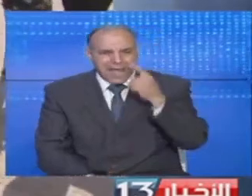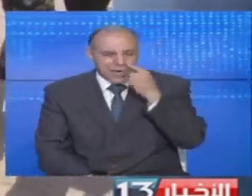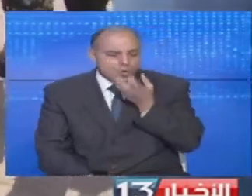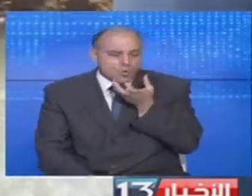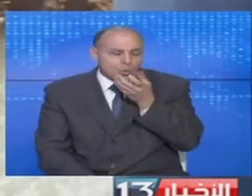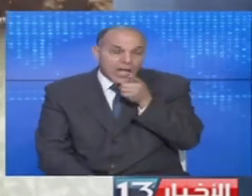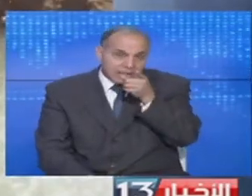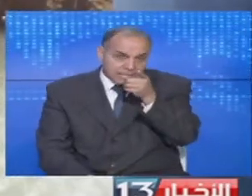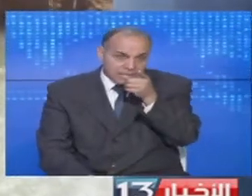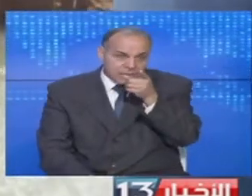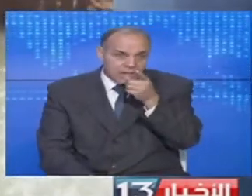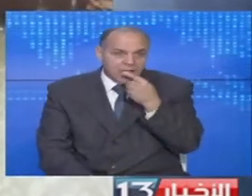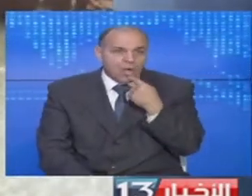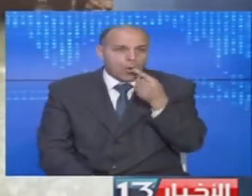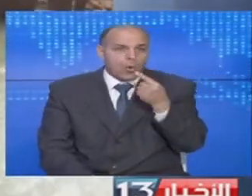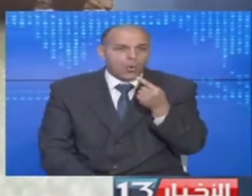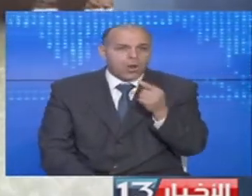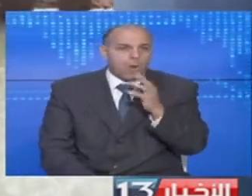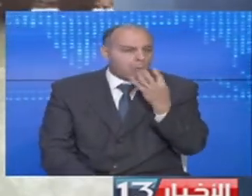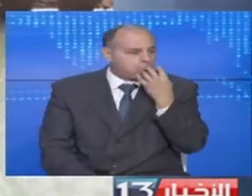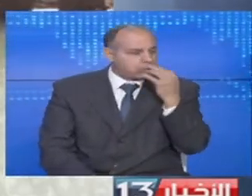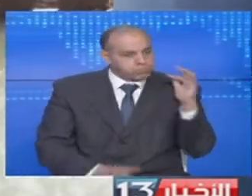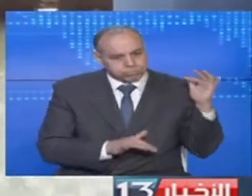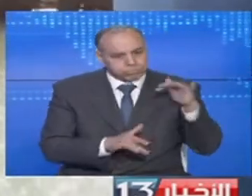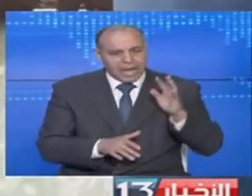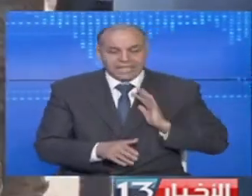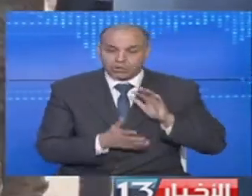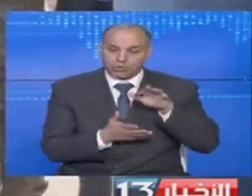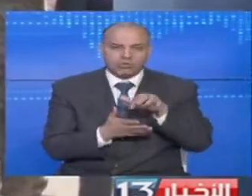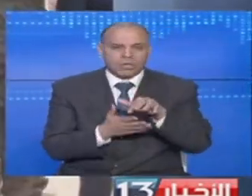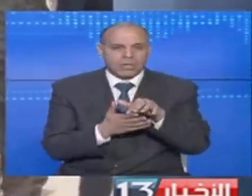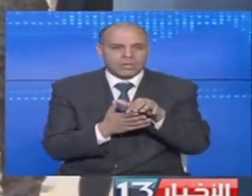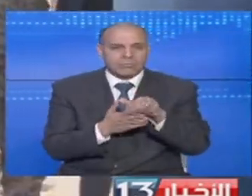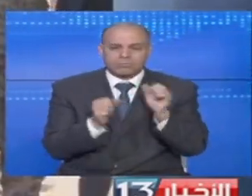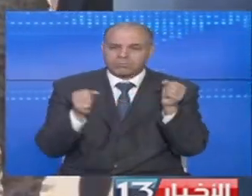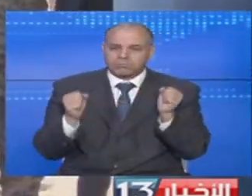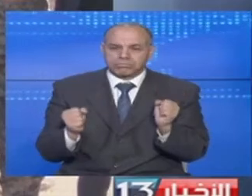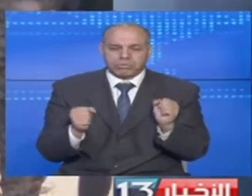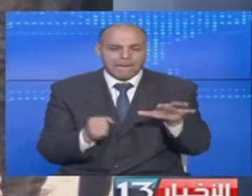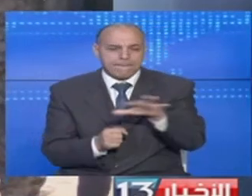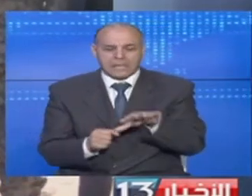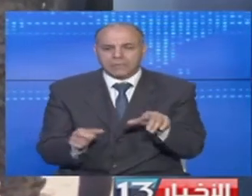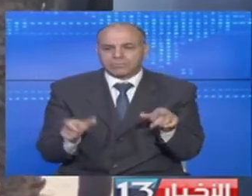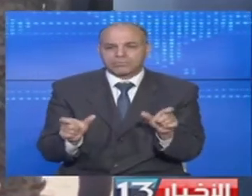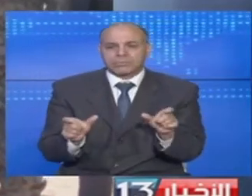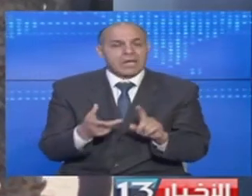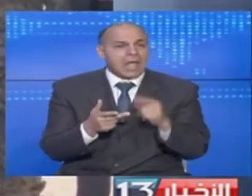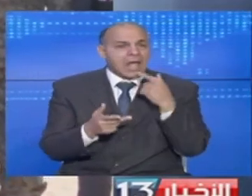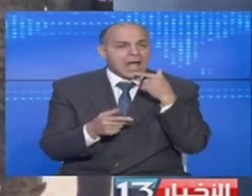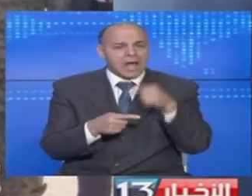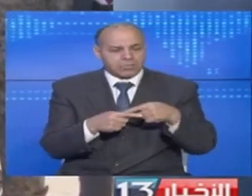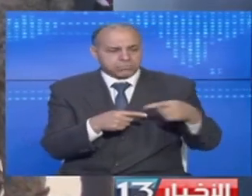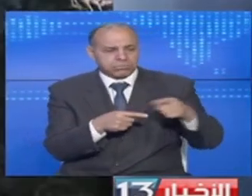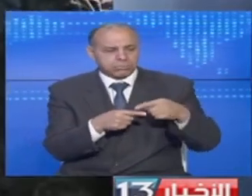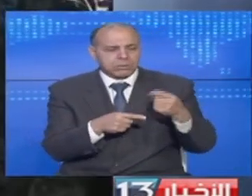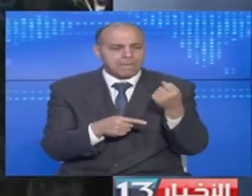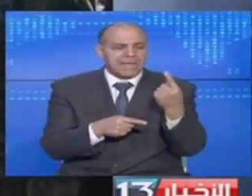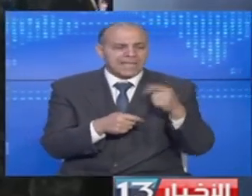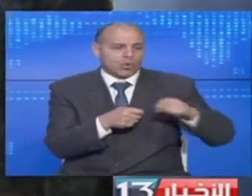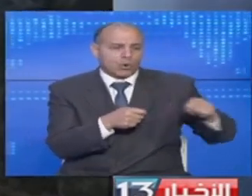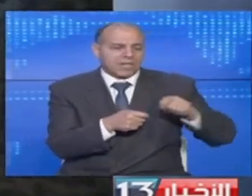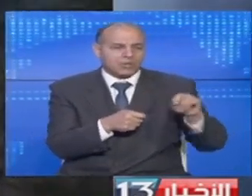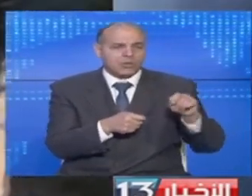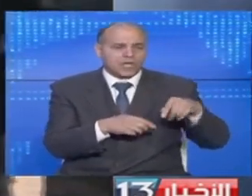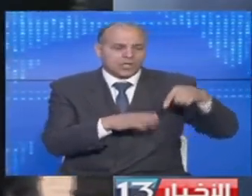السخونة بعد أن كثفت الوحدات الأمنية والعسكرية من تمركزها بالمنطقة التي تبعد حوالي 100